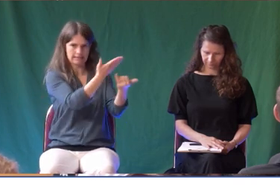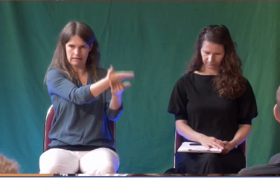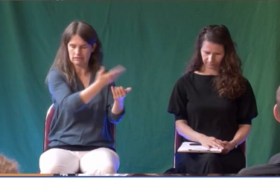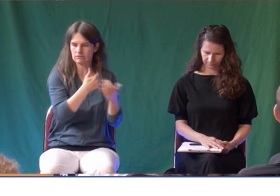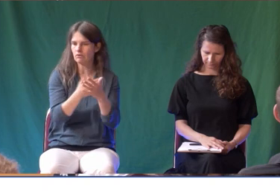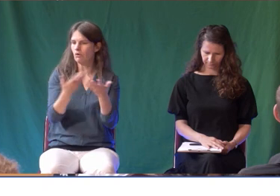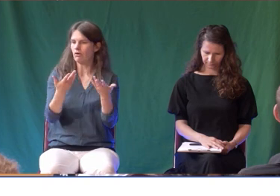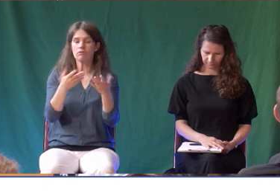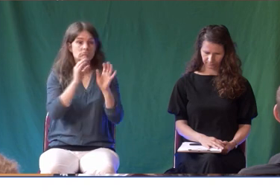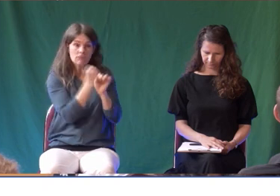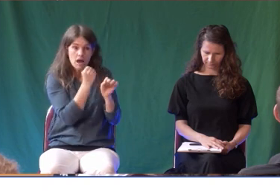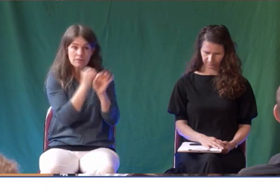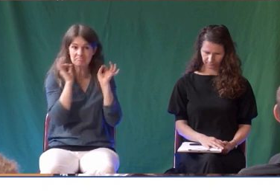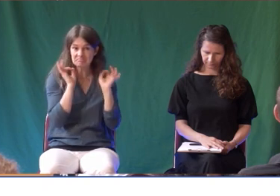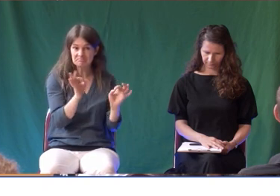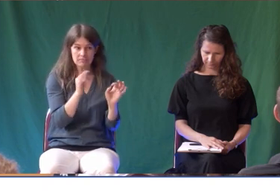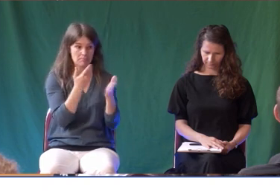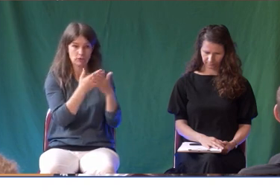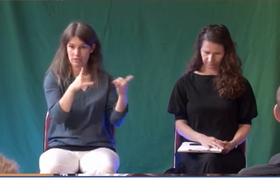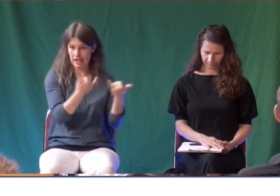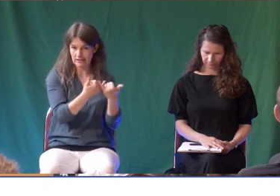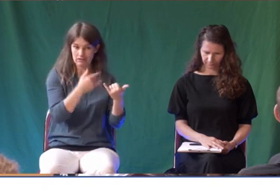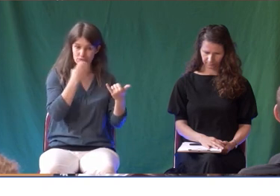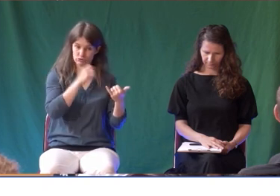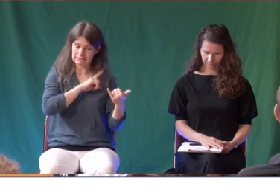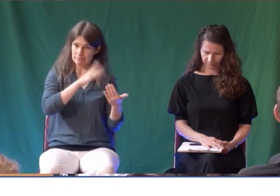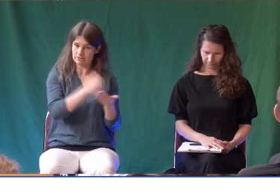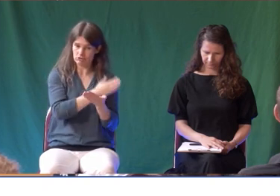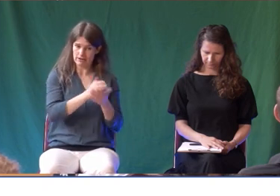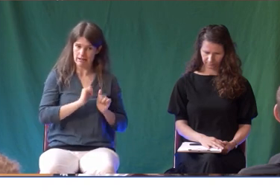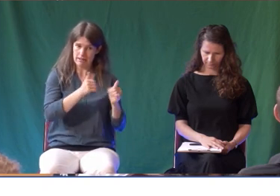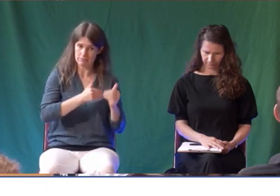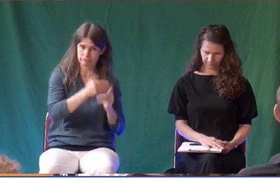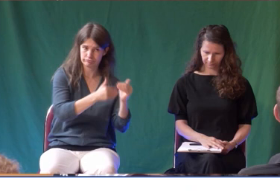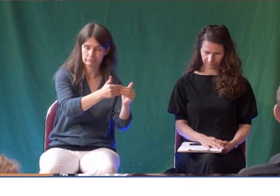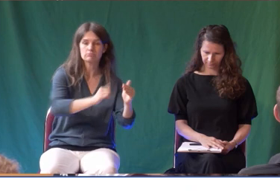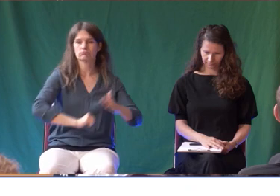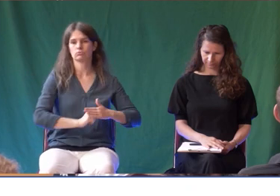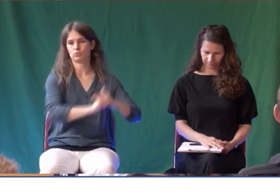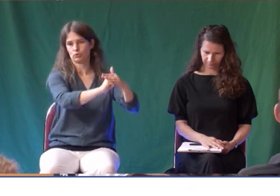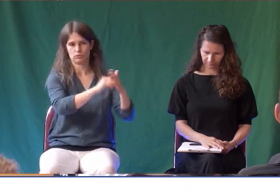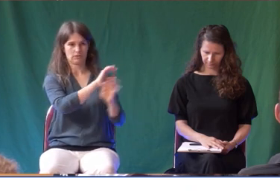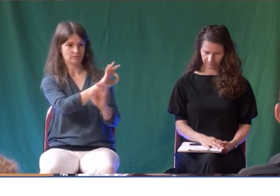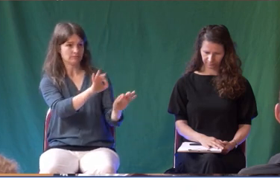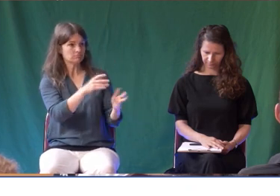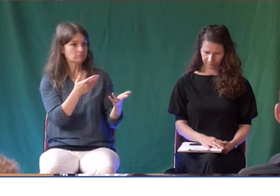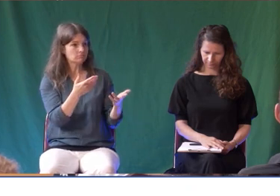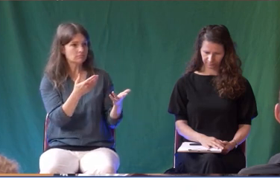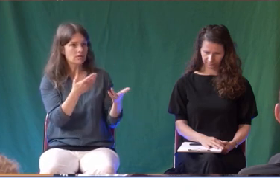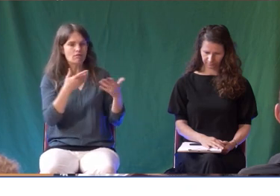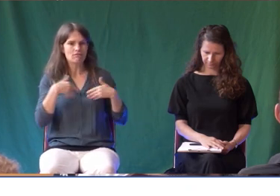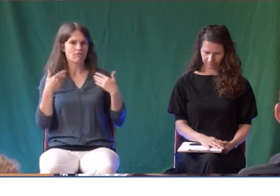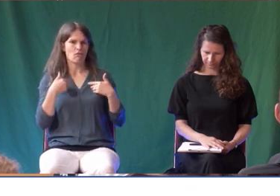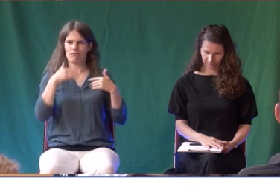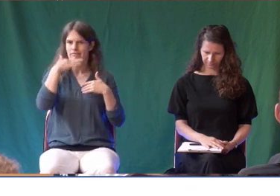Eltern selbstbestimmt leben können ich freue mich dass heute so viele Menschen hier